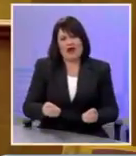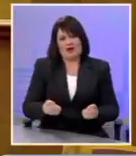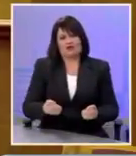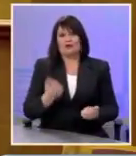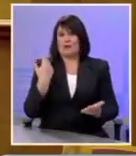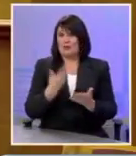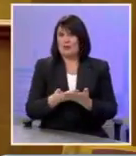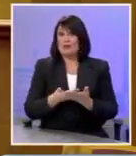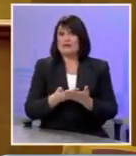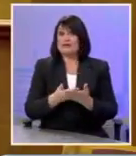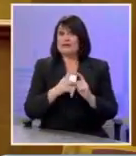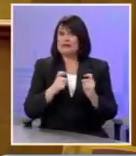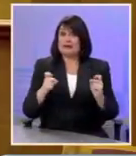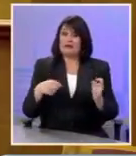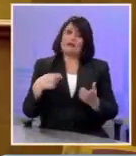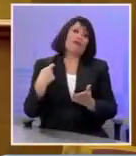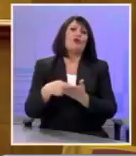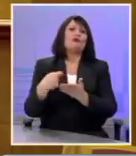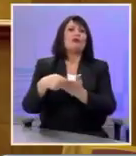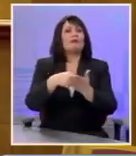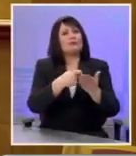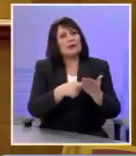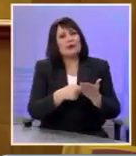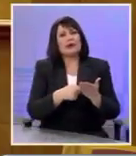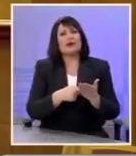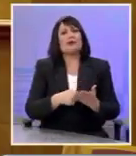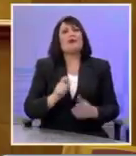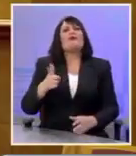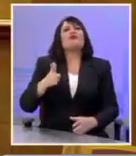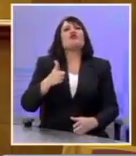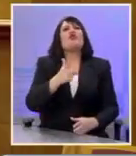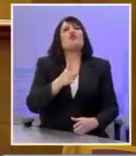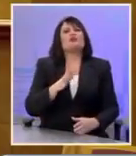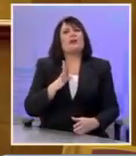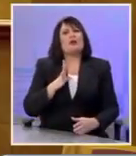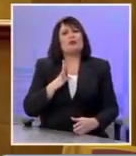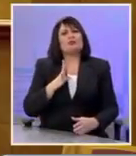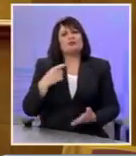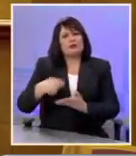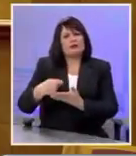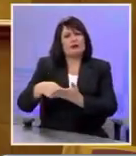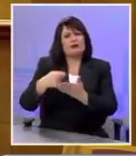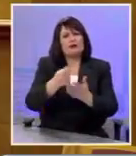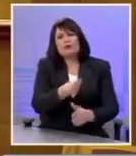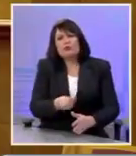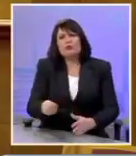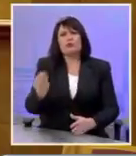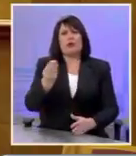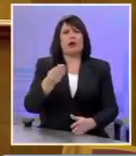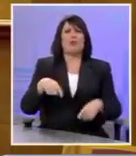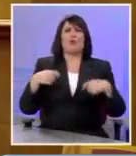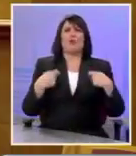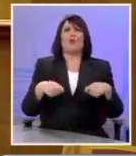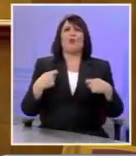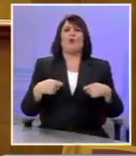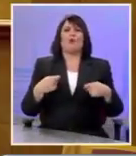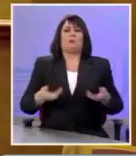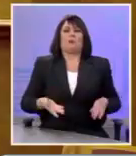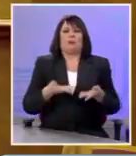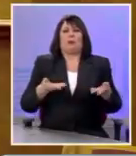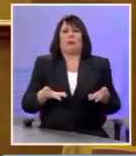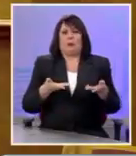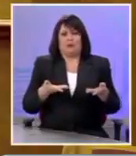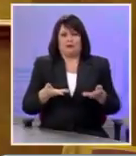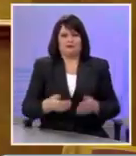Απόδειξη: οι φόροι που πλήττουν τους φτωχότερους συμπολίτες μας περισσότερο από τους πλουσίους.